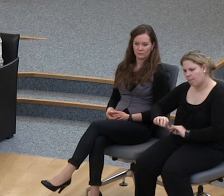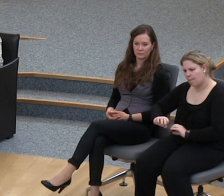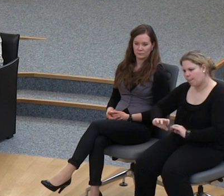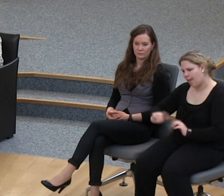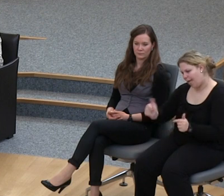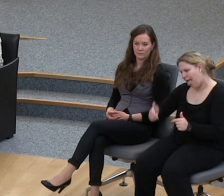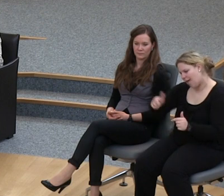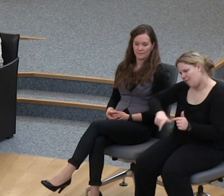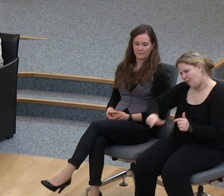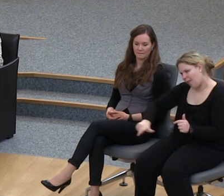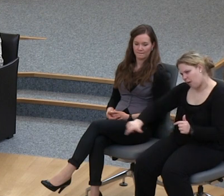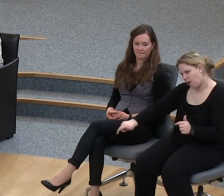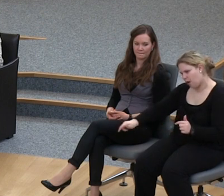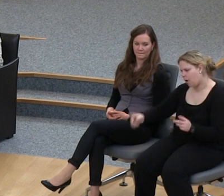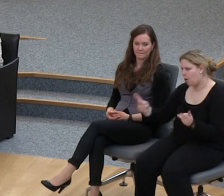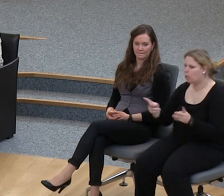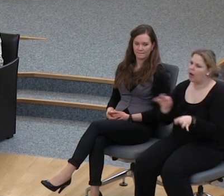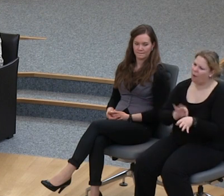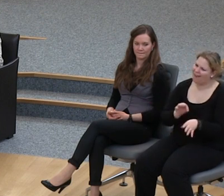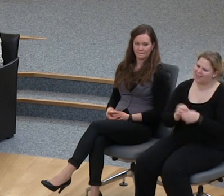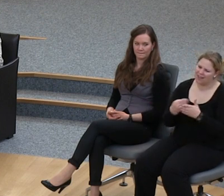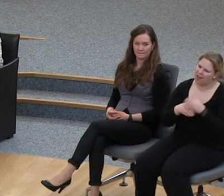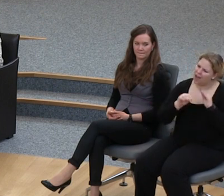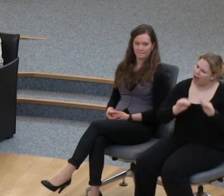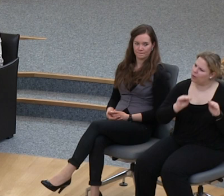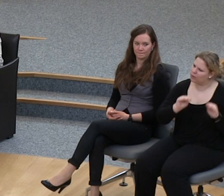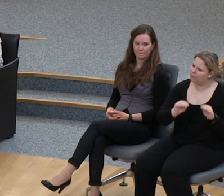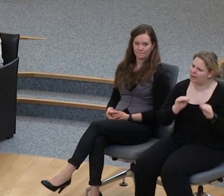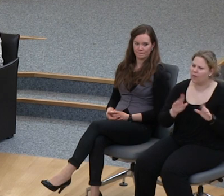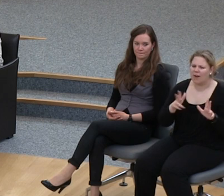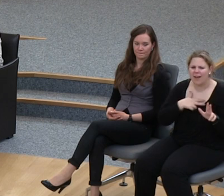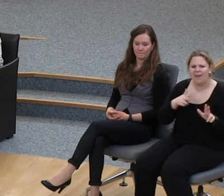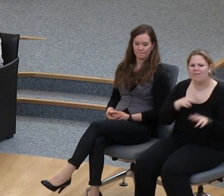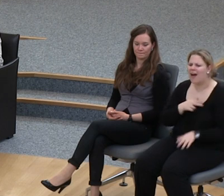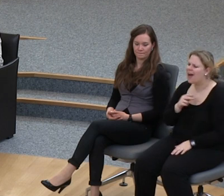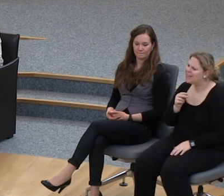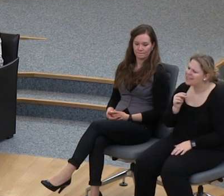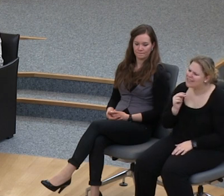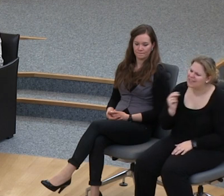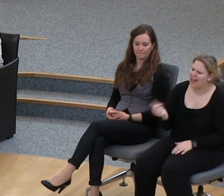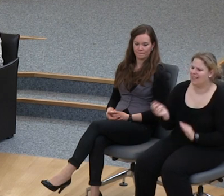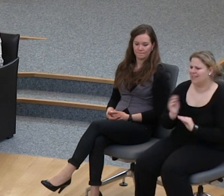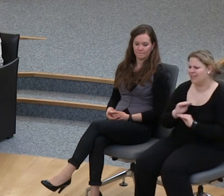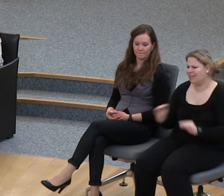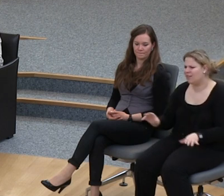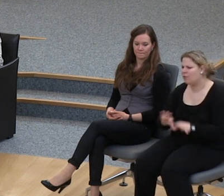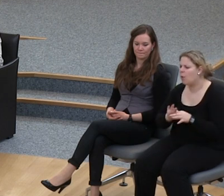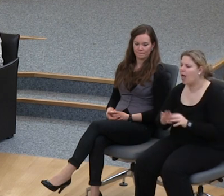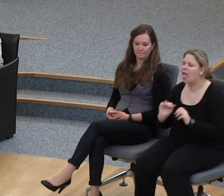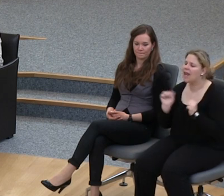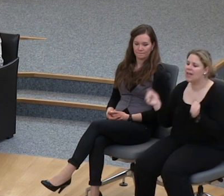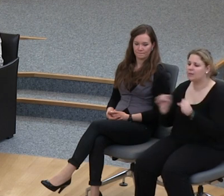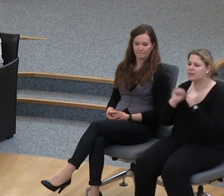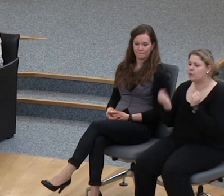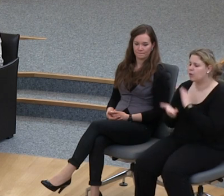der Pflegenden als auch der Ärztinnen und Ärzte, da sehr wenig bekannt ist um die Lebenssituation